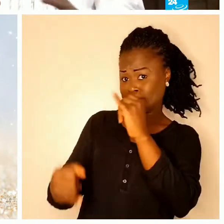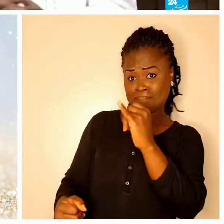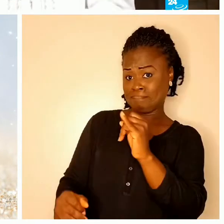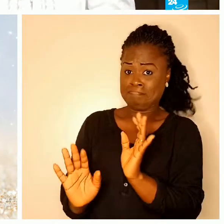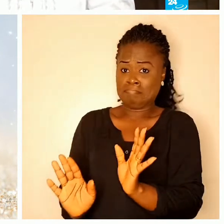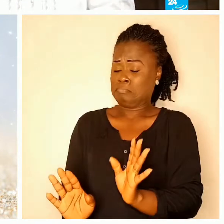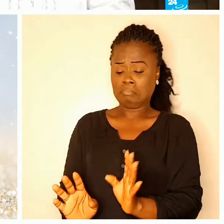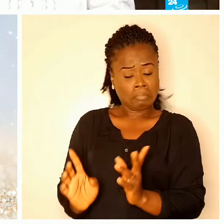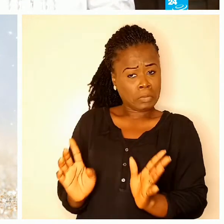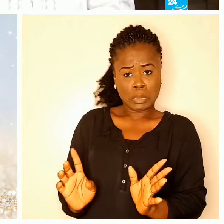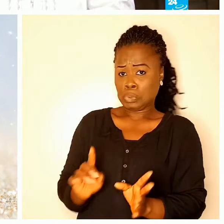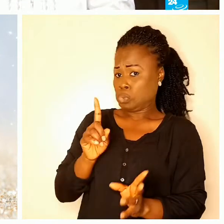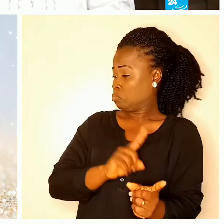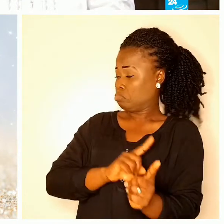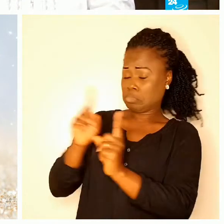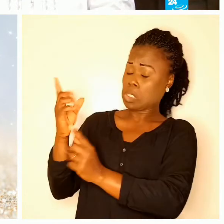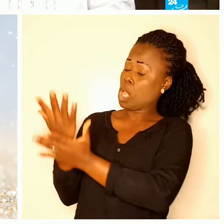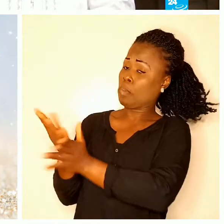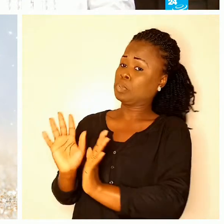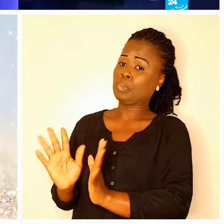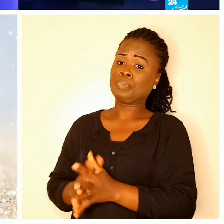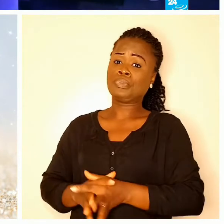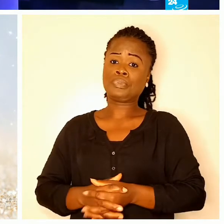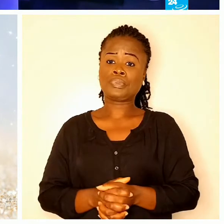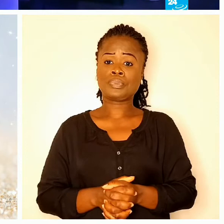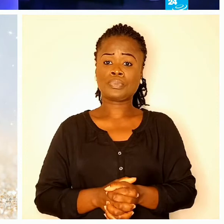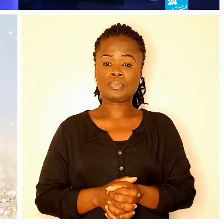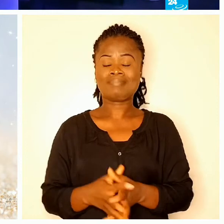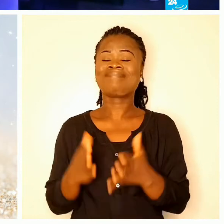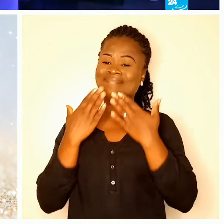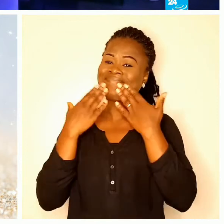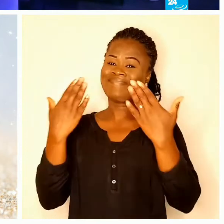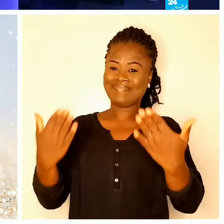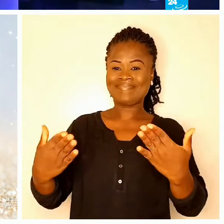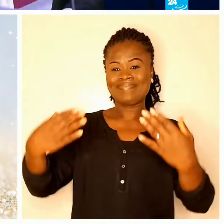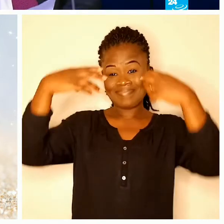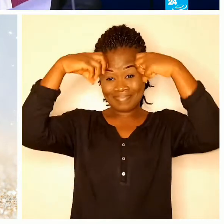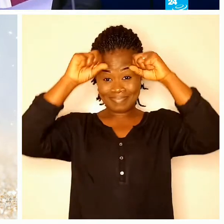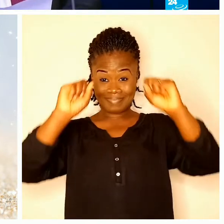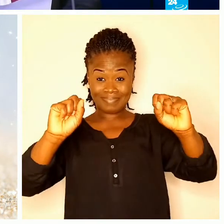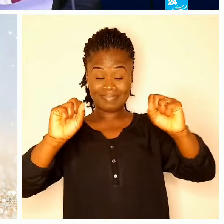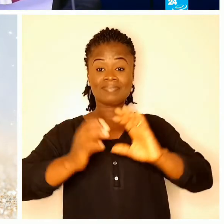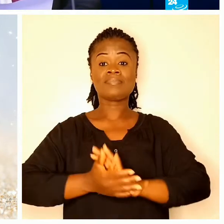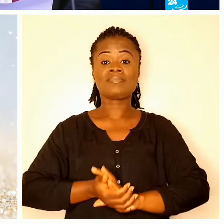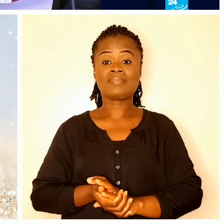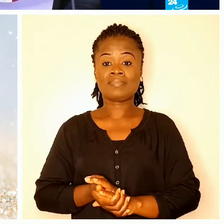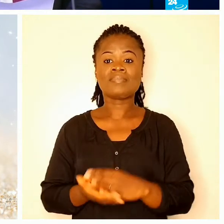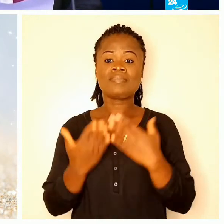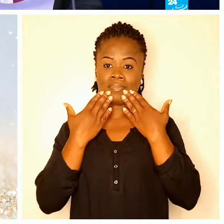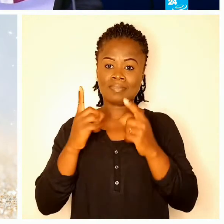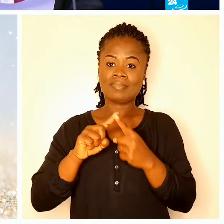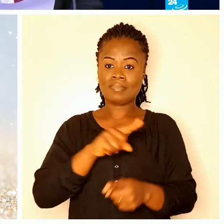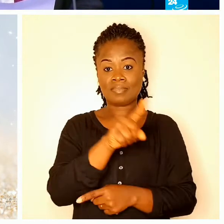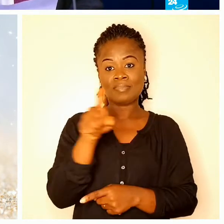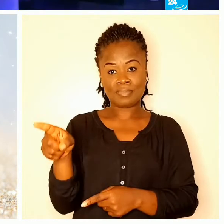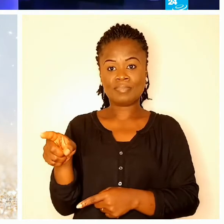il devra rejoindre sa cellule. Monsieur le Président, merci de nous avoir accordé cet entretien et merci à